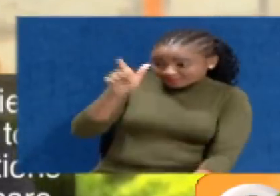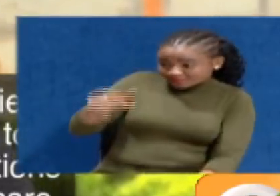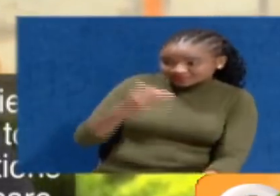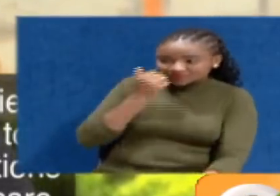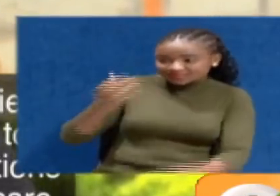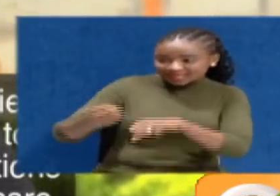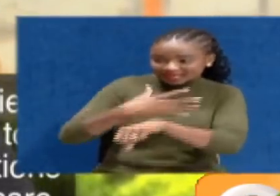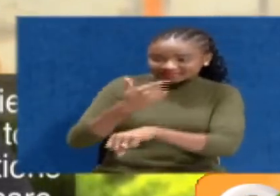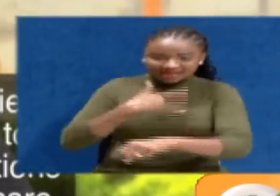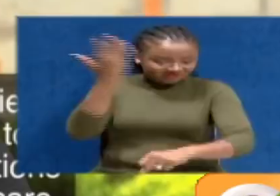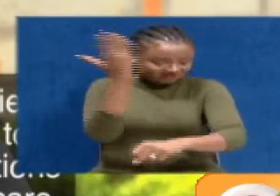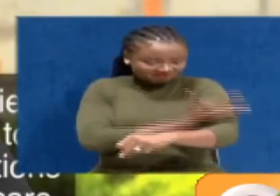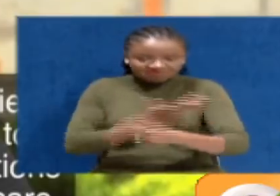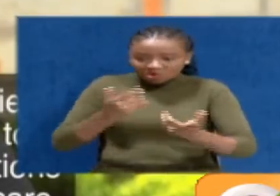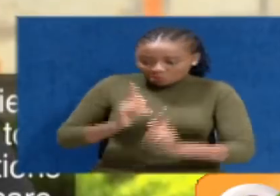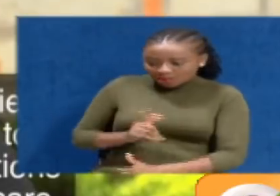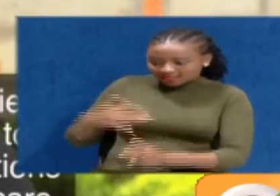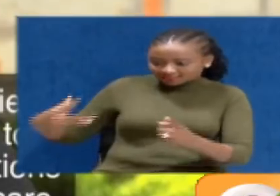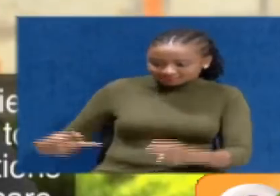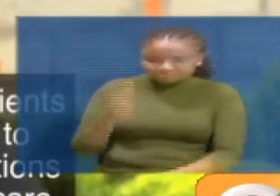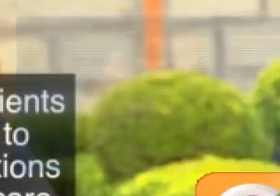saratani, amekatwa mkono, amekatwa mguu,